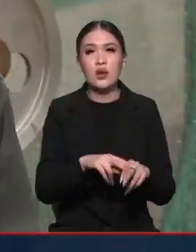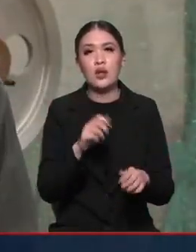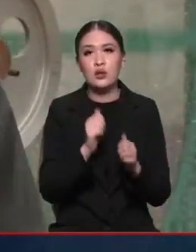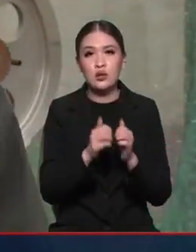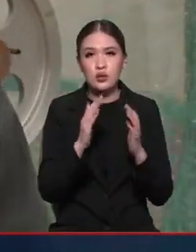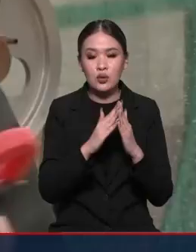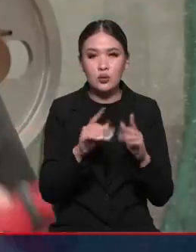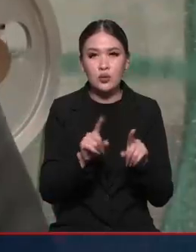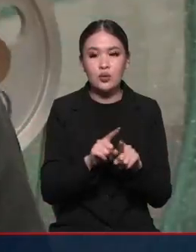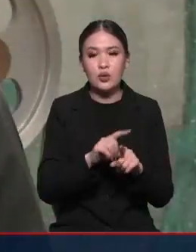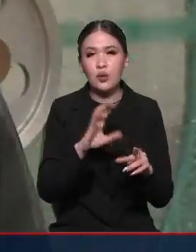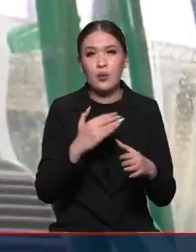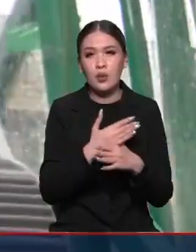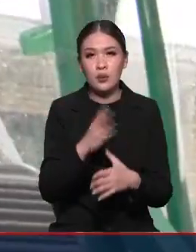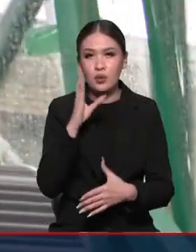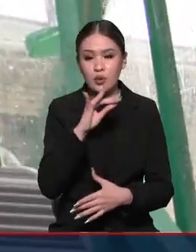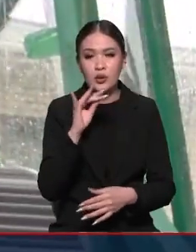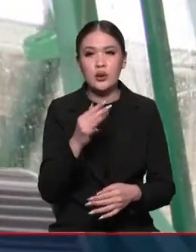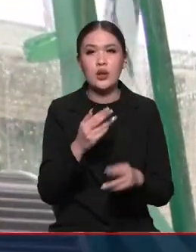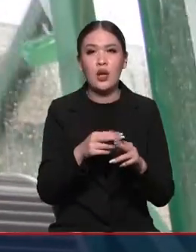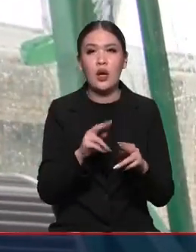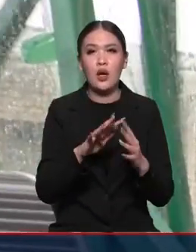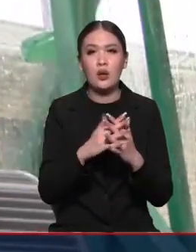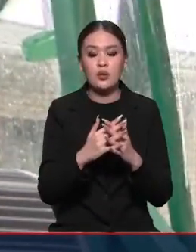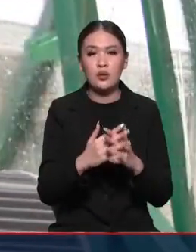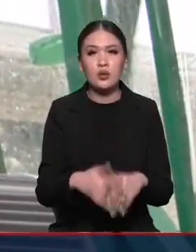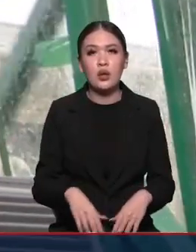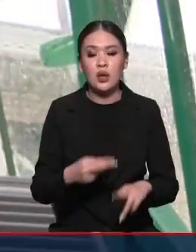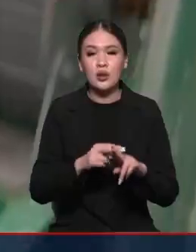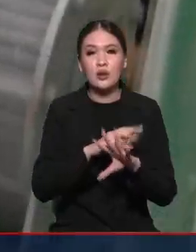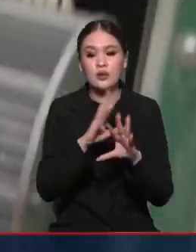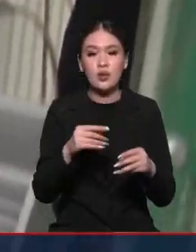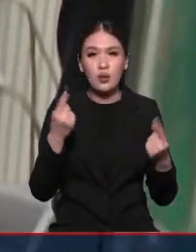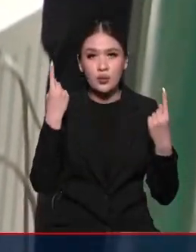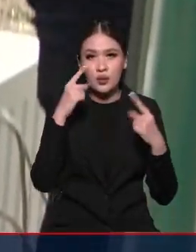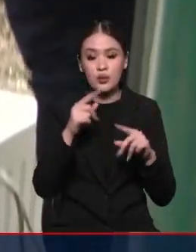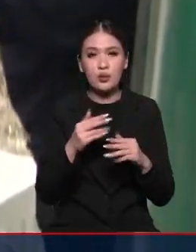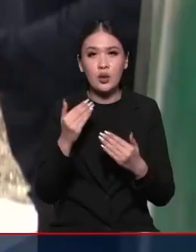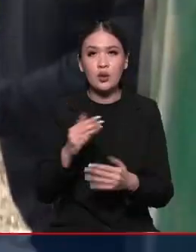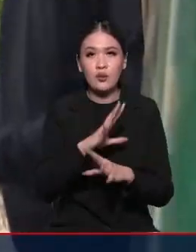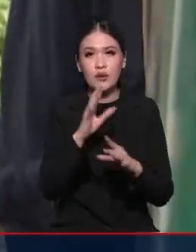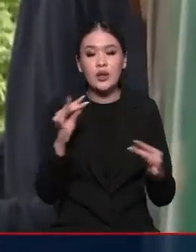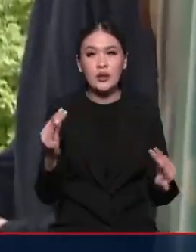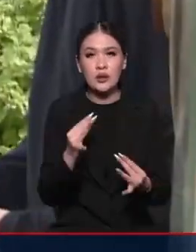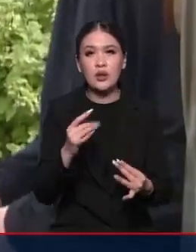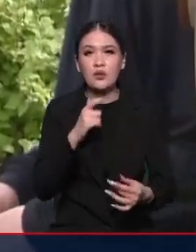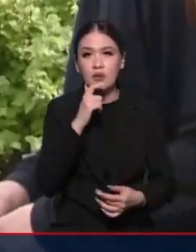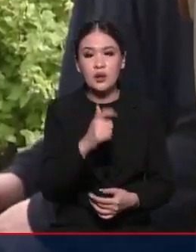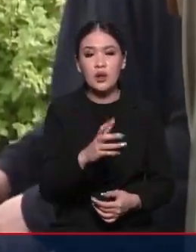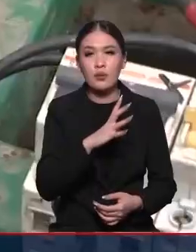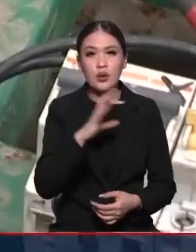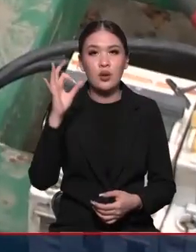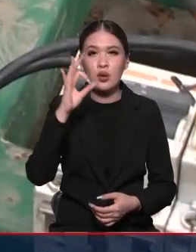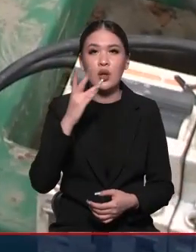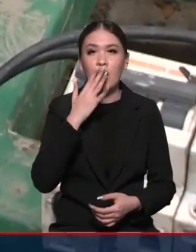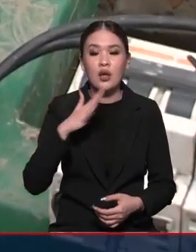и предприятия, и целые поселки. Ноу-хау запатентовано. Изобретение Палмахова вызвало интерес у зарубежных инвесторов. В